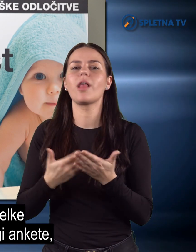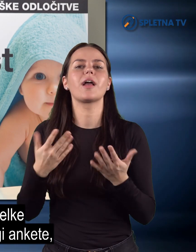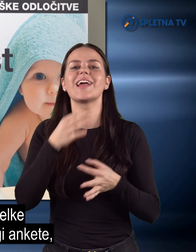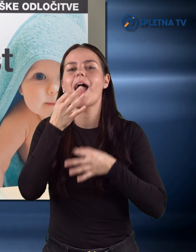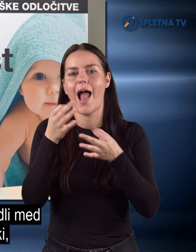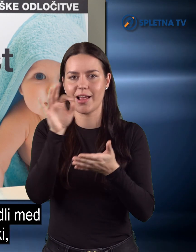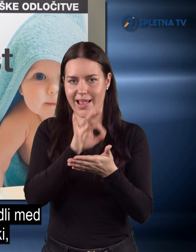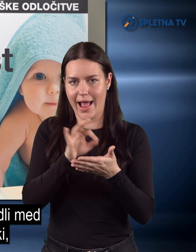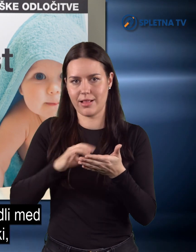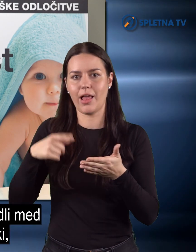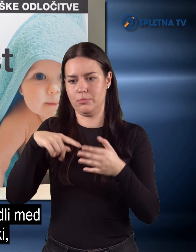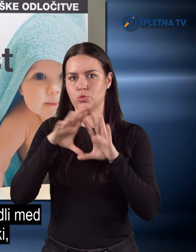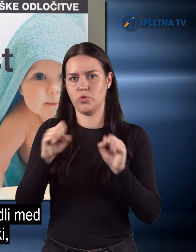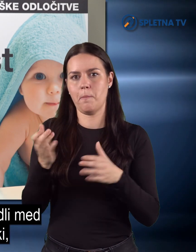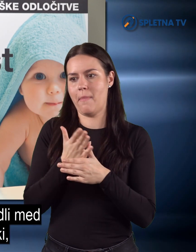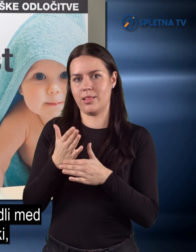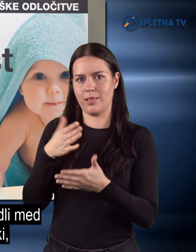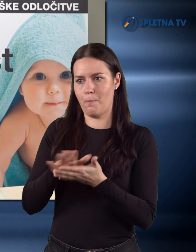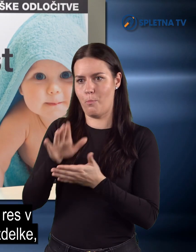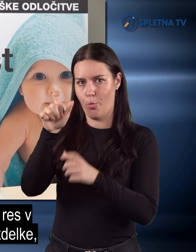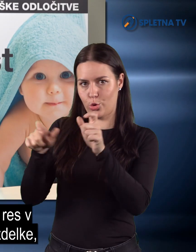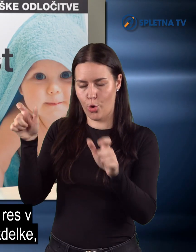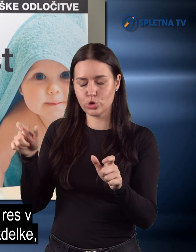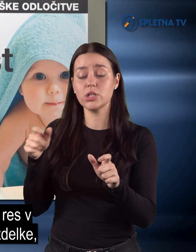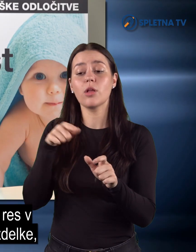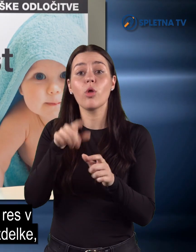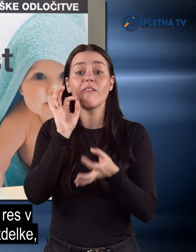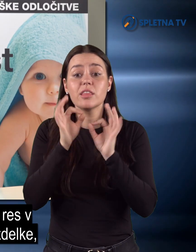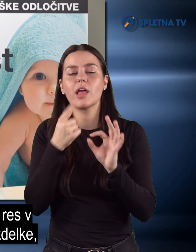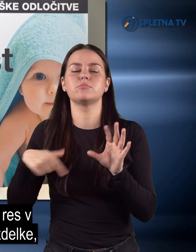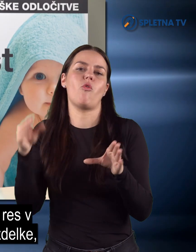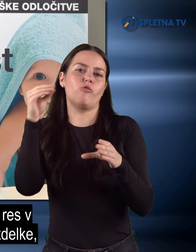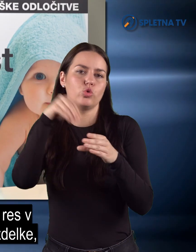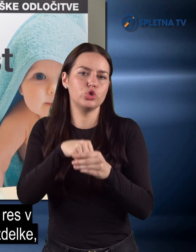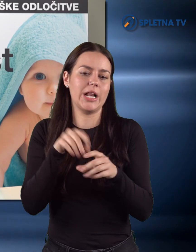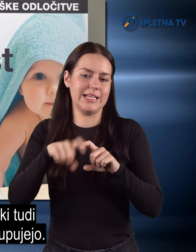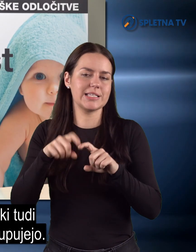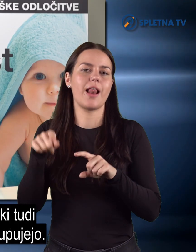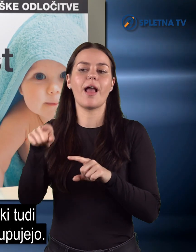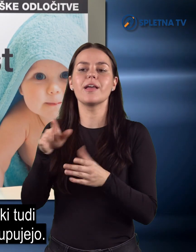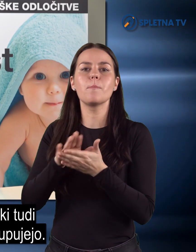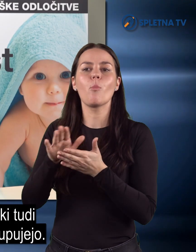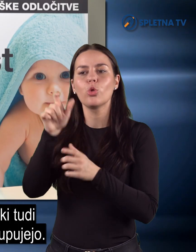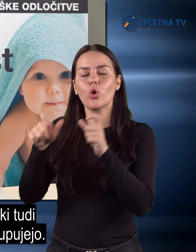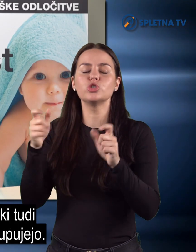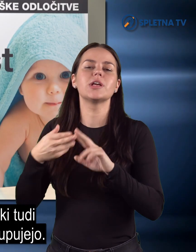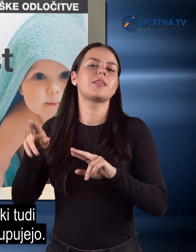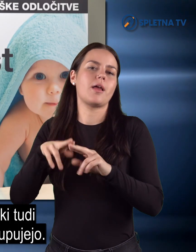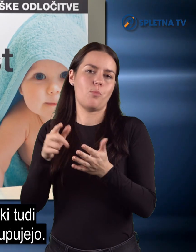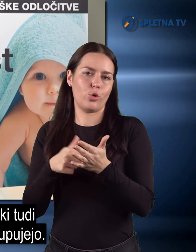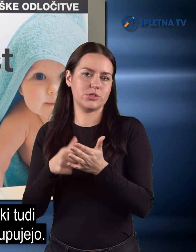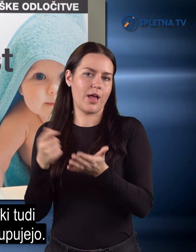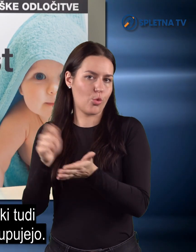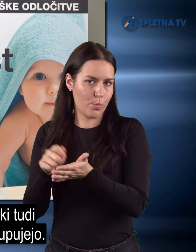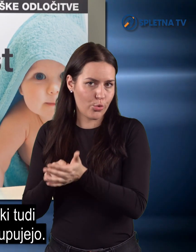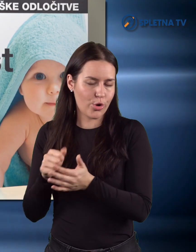podlagi ankete, ki smo jo izvedli med potrošniki, tako da smo res v test vključili izdelke, ki jih potrošniki tudi